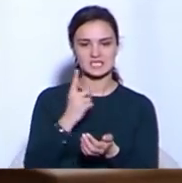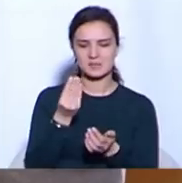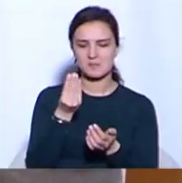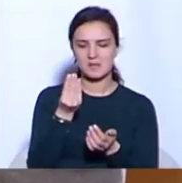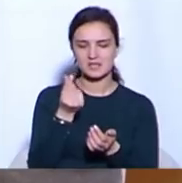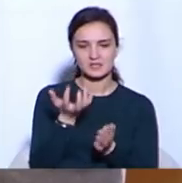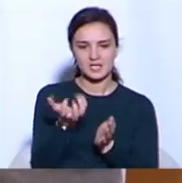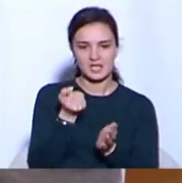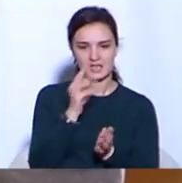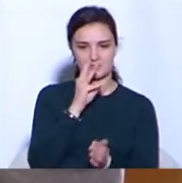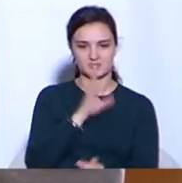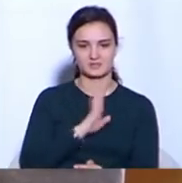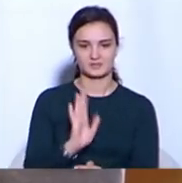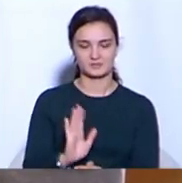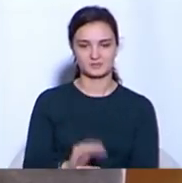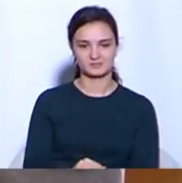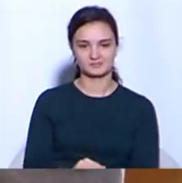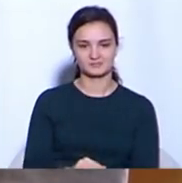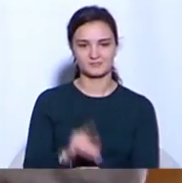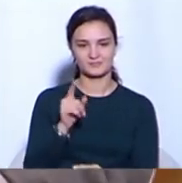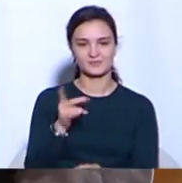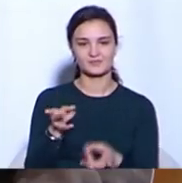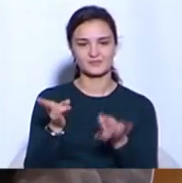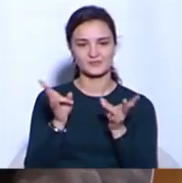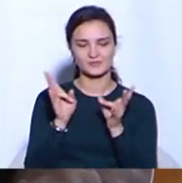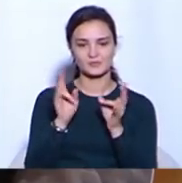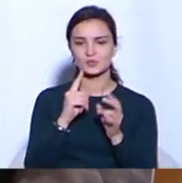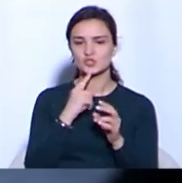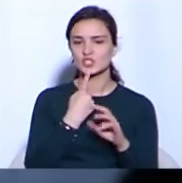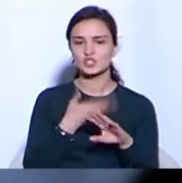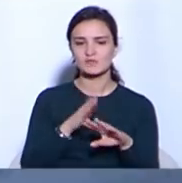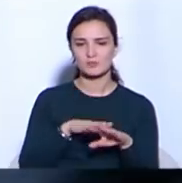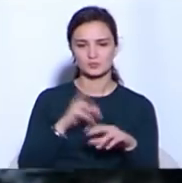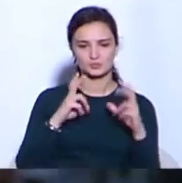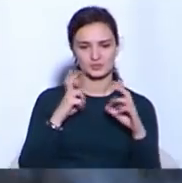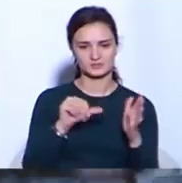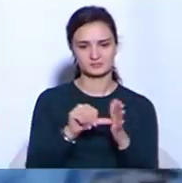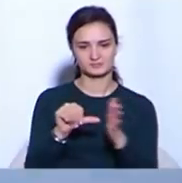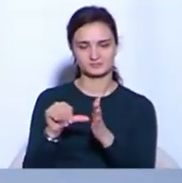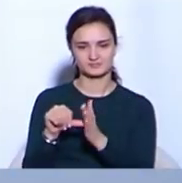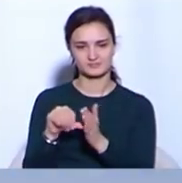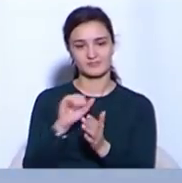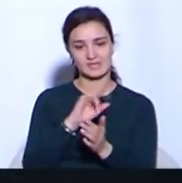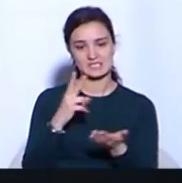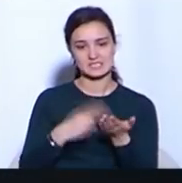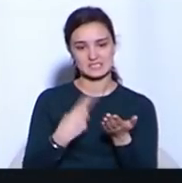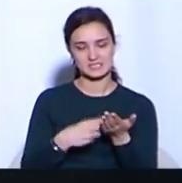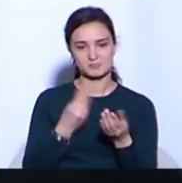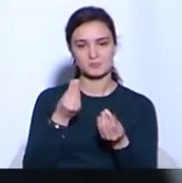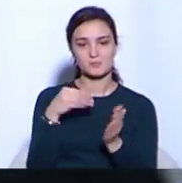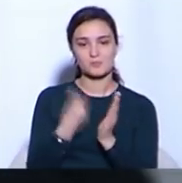მანეთიან ლარი არ ამიღია ხელფასი. ვტოვებდი იქ შეჯიბრებული სტუდენტების დასახმარებლად ან ციგნადი